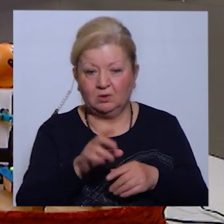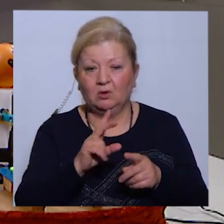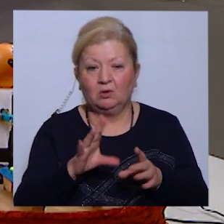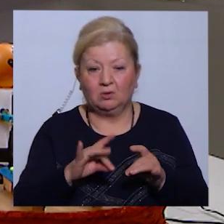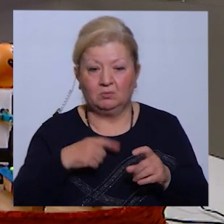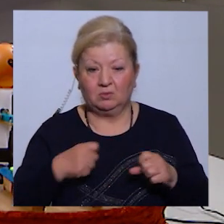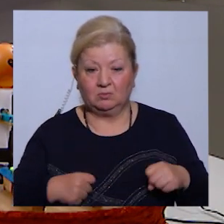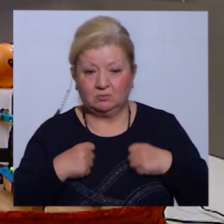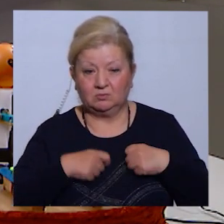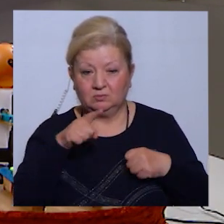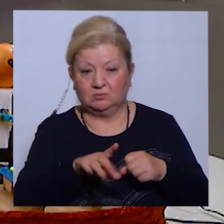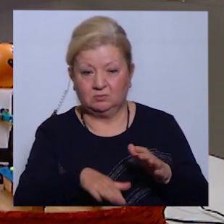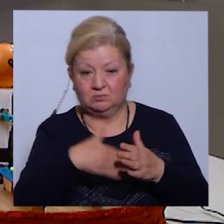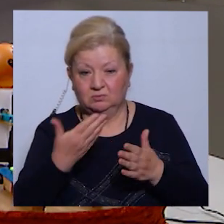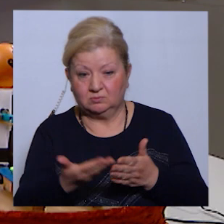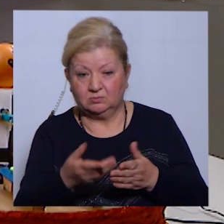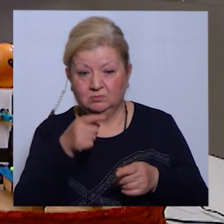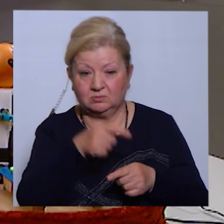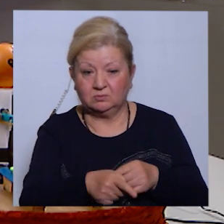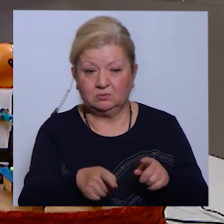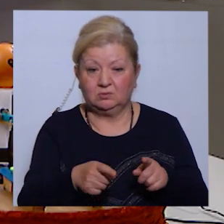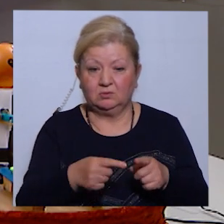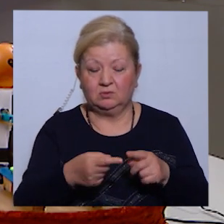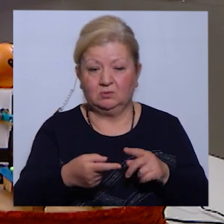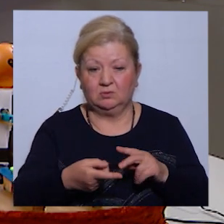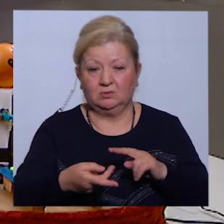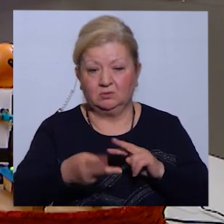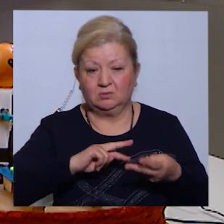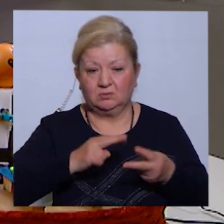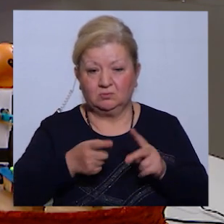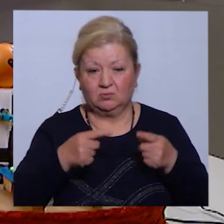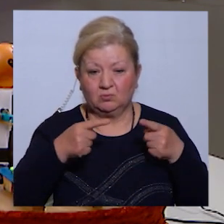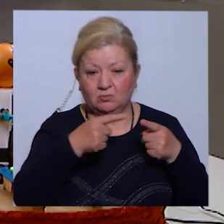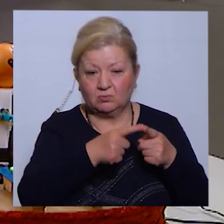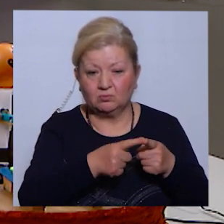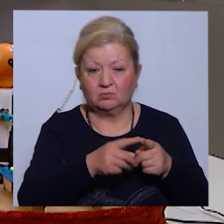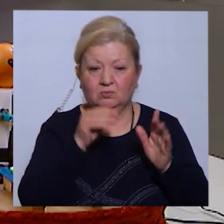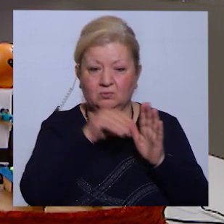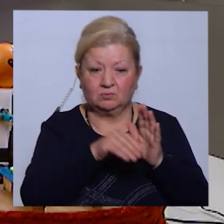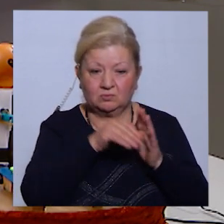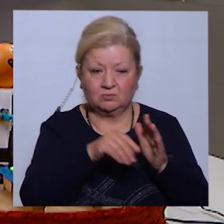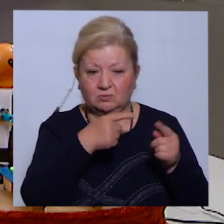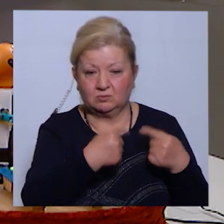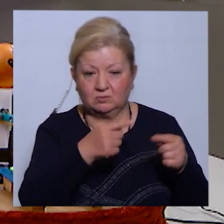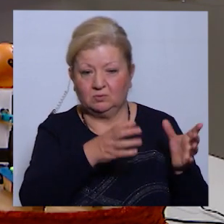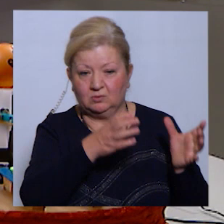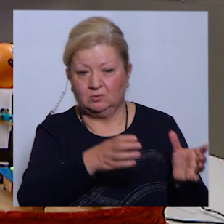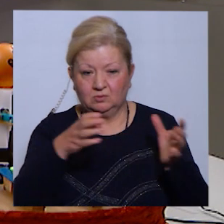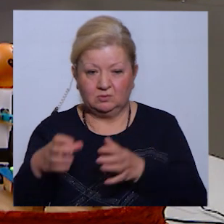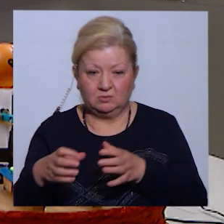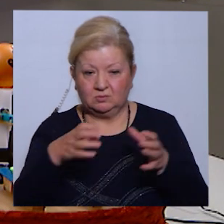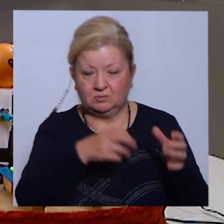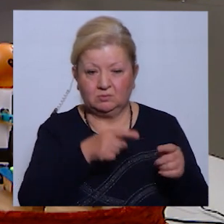მის გადაბრუნებას, შესაბამისად იცვლება კუთხე, იცვლება ტევადობა სხვადასხვა ჭურჭელში და